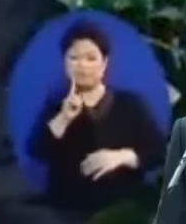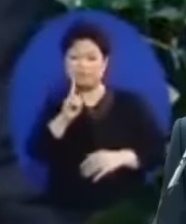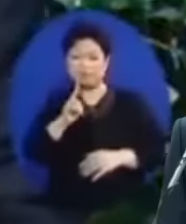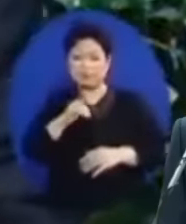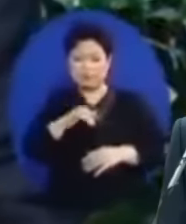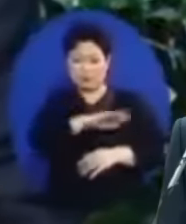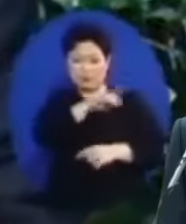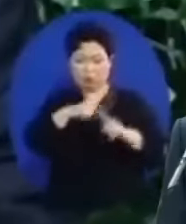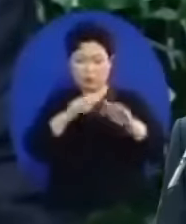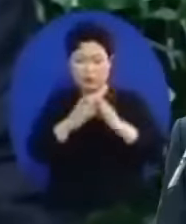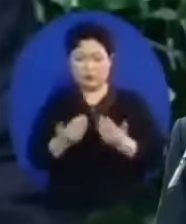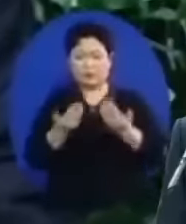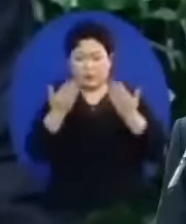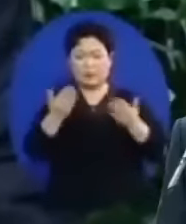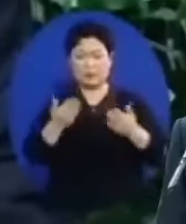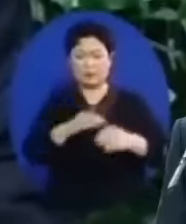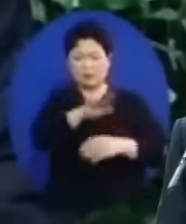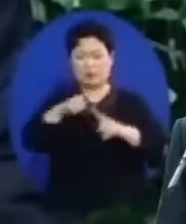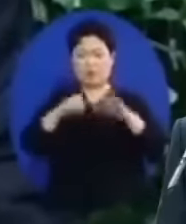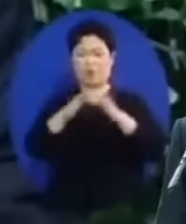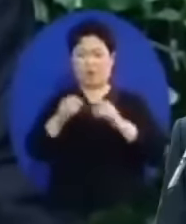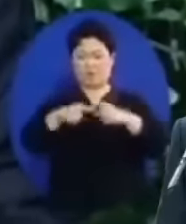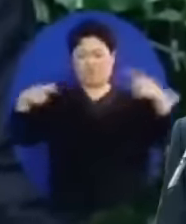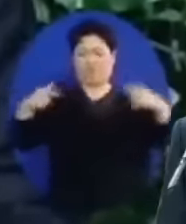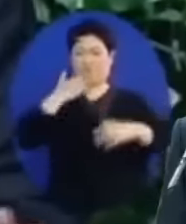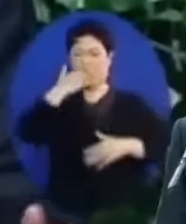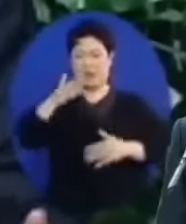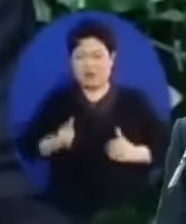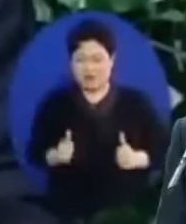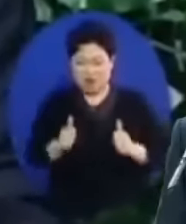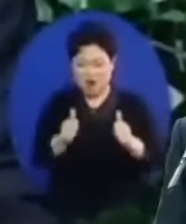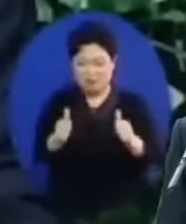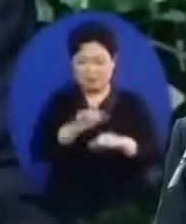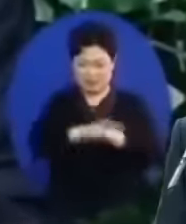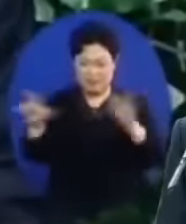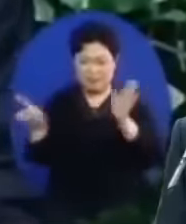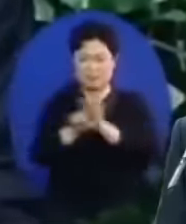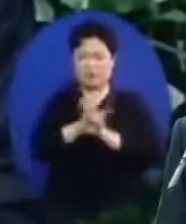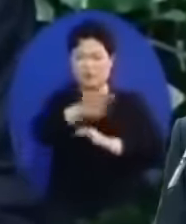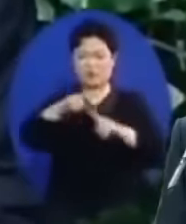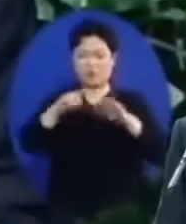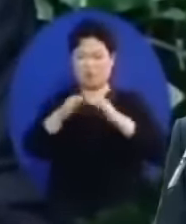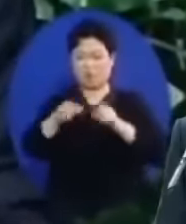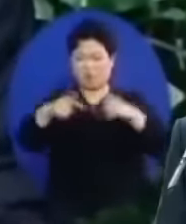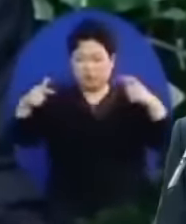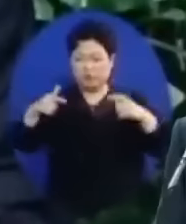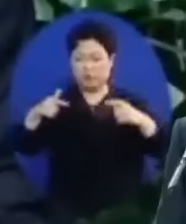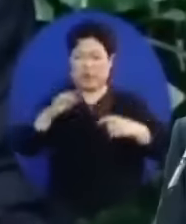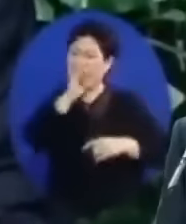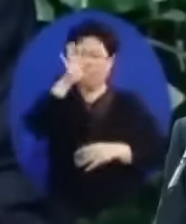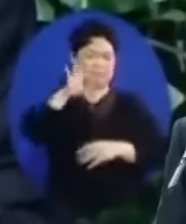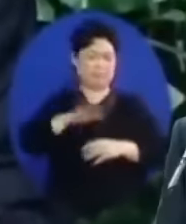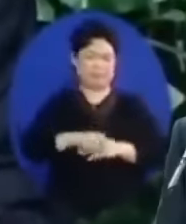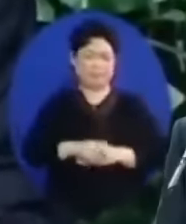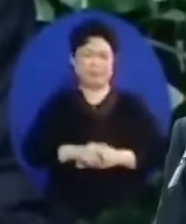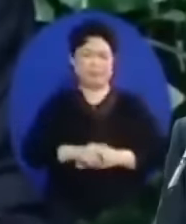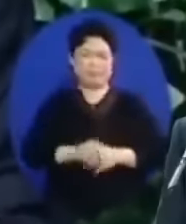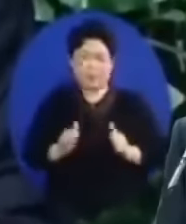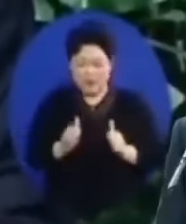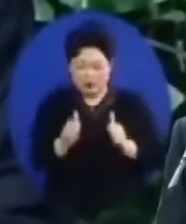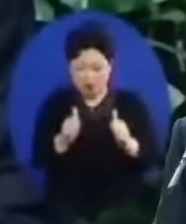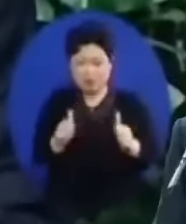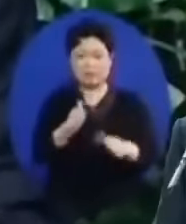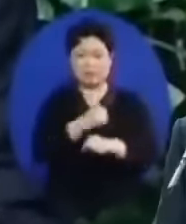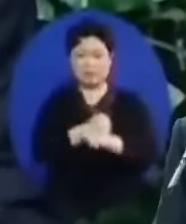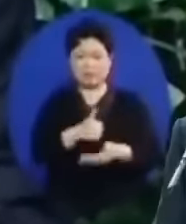내만 예수 믿고 우리 교회만 부흥되면 된다고 열심히 내 잘 믿고 우리 교회만 부흥제자하면 부흥되지 않습니다.